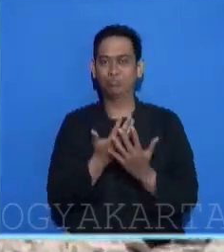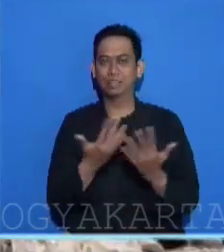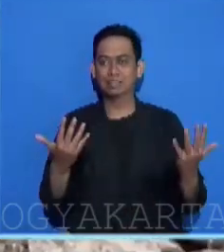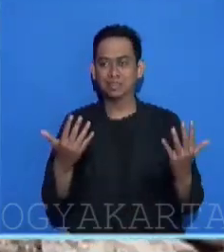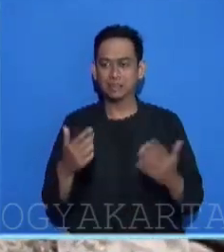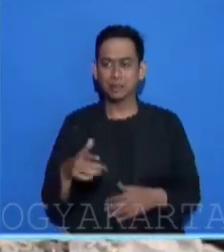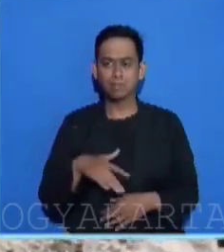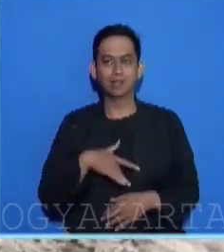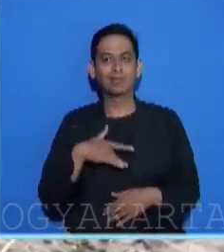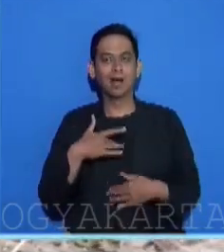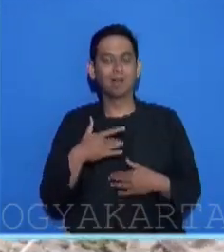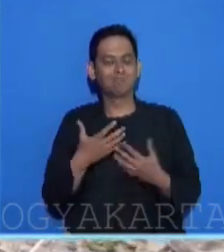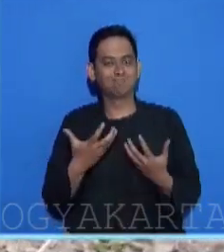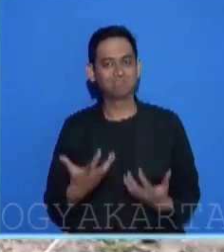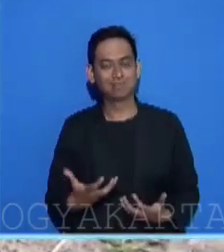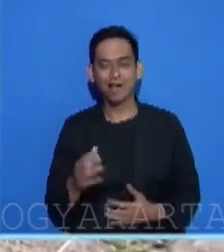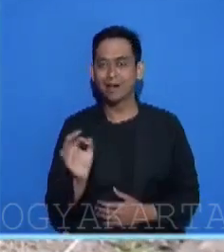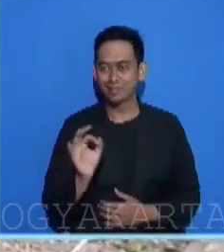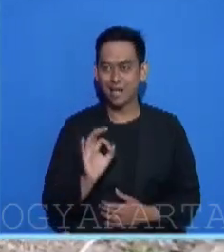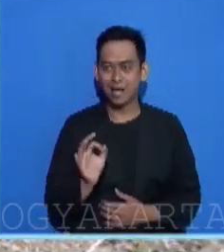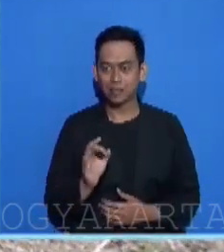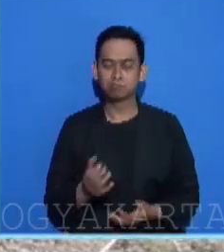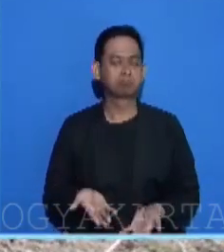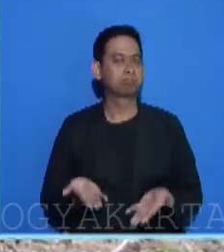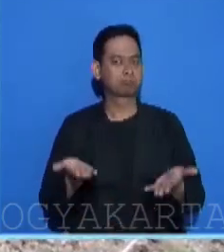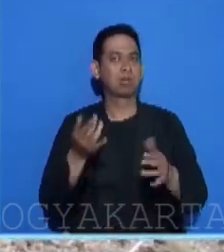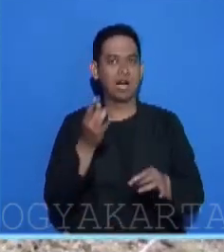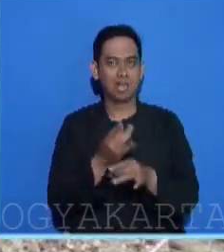keberatan demikian Aditya Putra Tama TVRI Yogyakarta